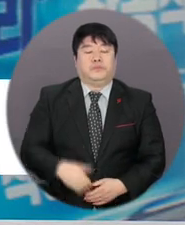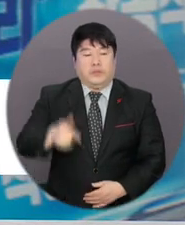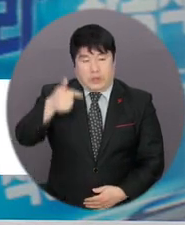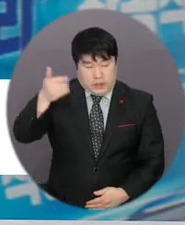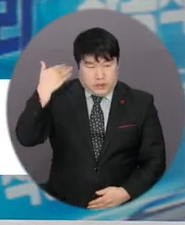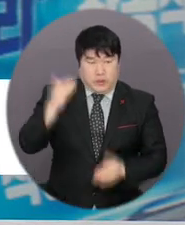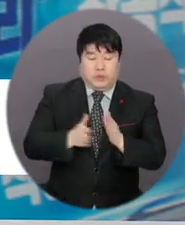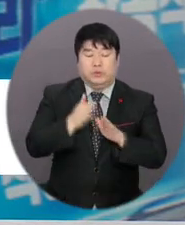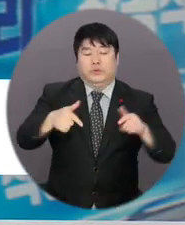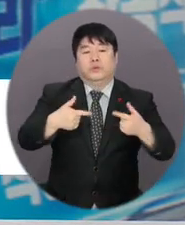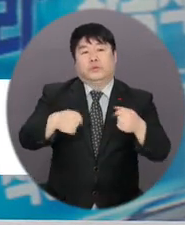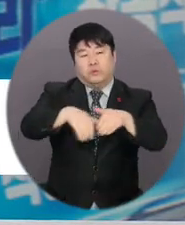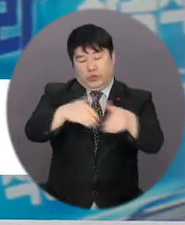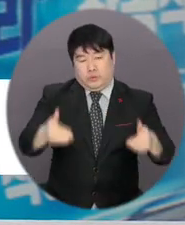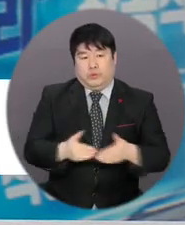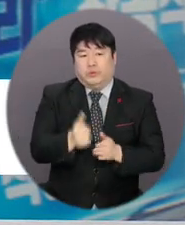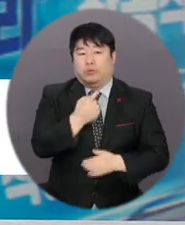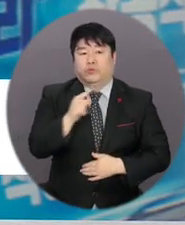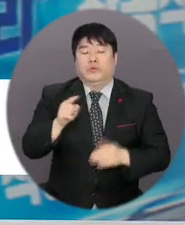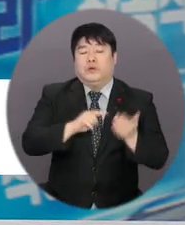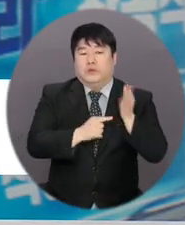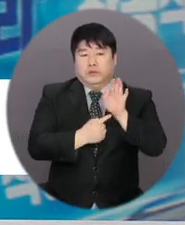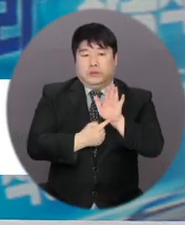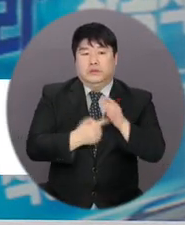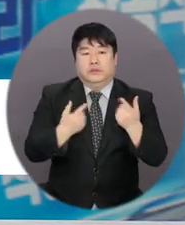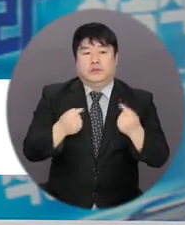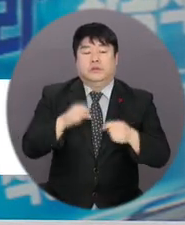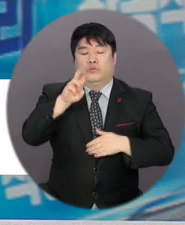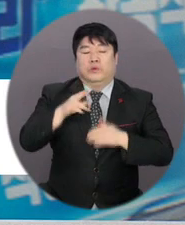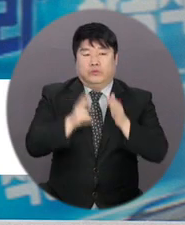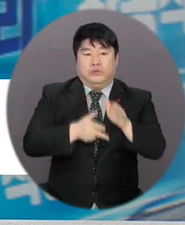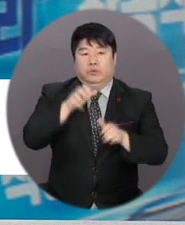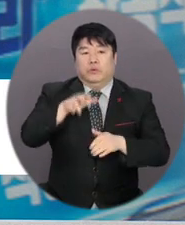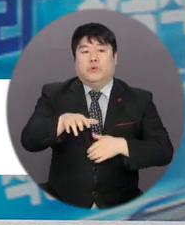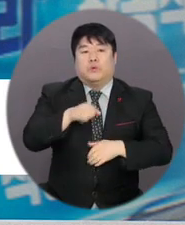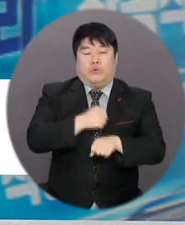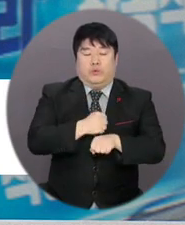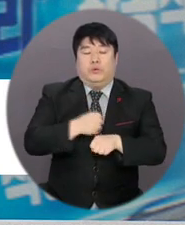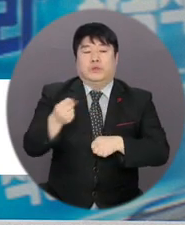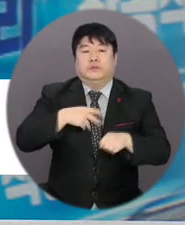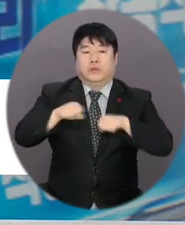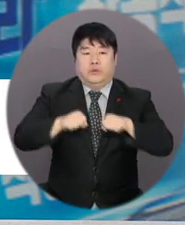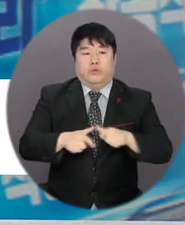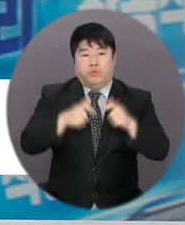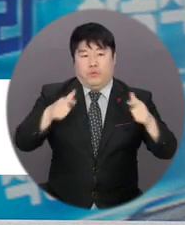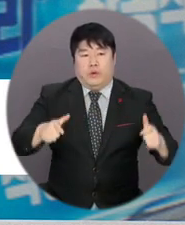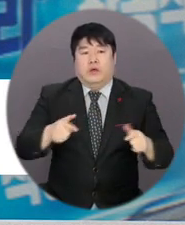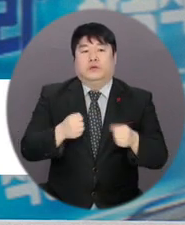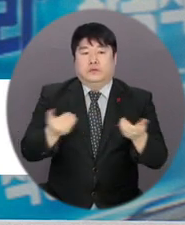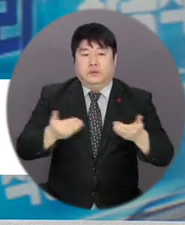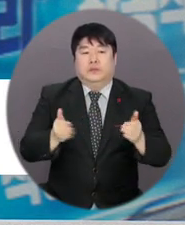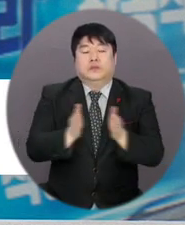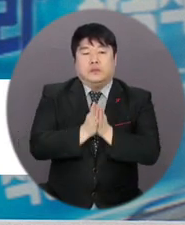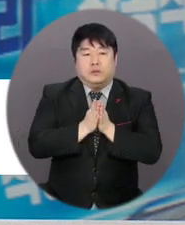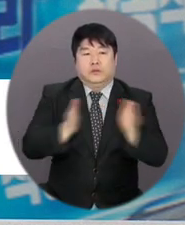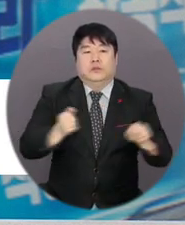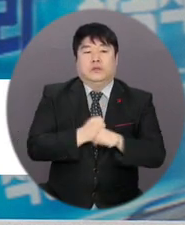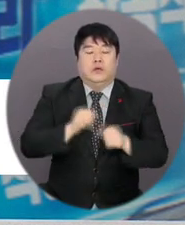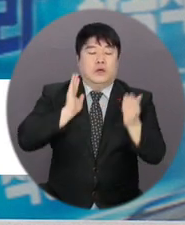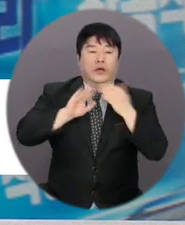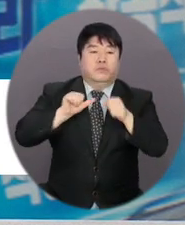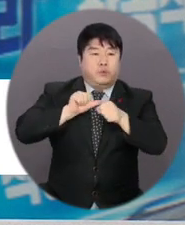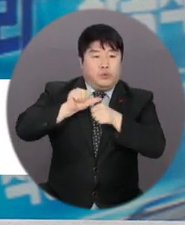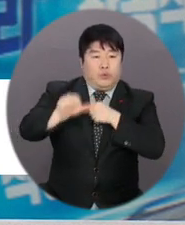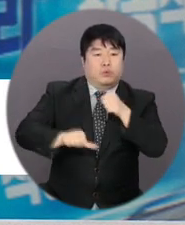구도심 공동화의 상징과도 같았던 광주역 일대에 다시 활기를 불어넣는 사업이 첫발을 뗐습니다. 앞으로 5년